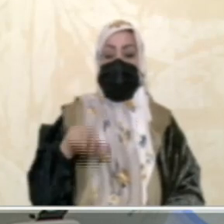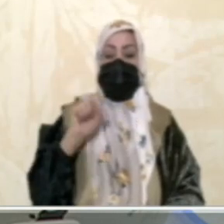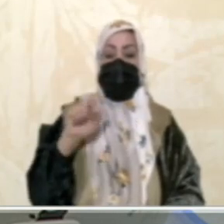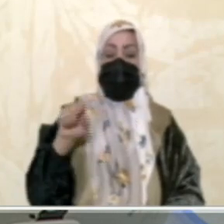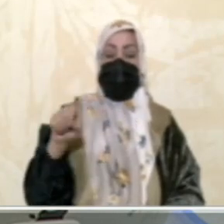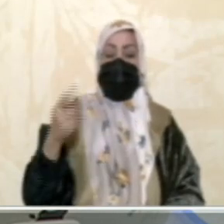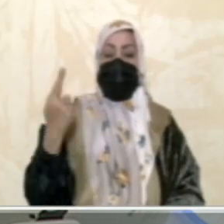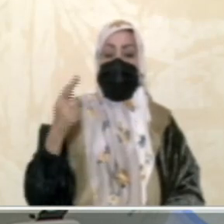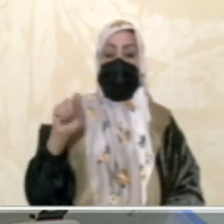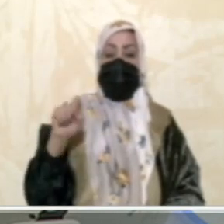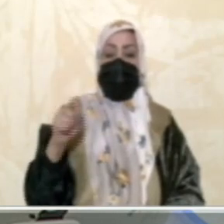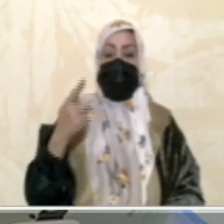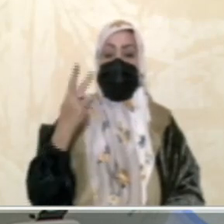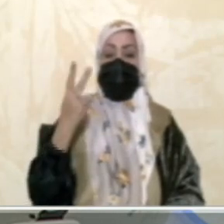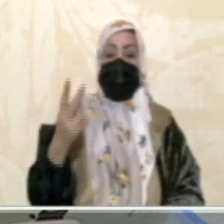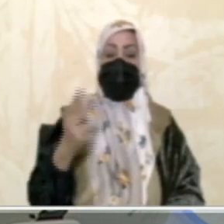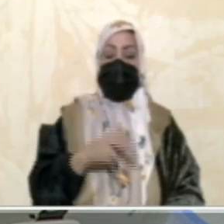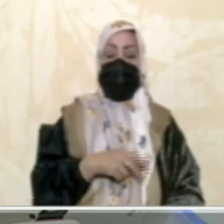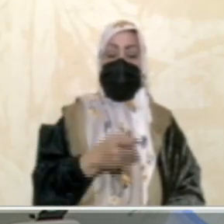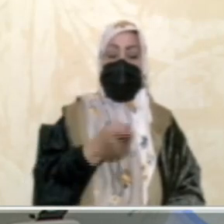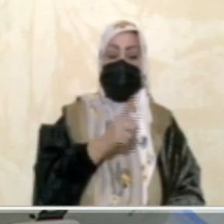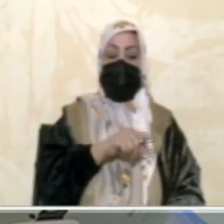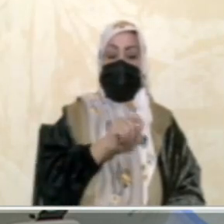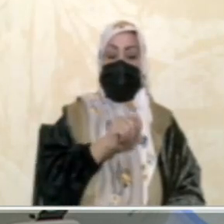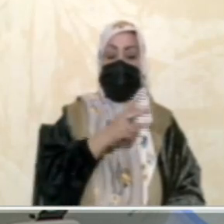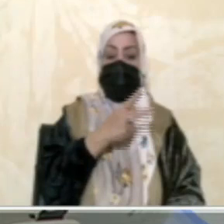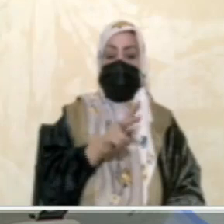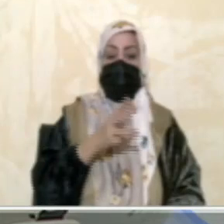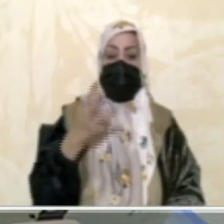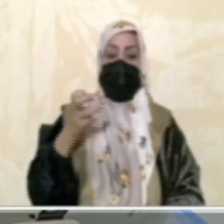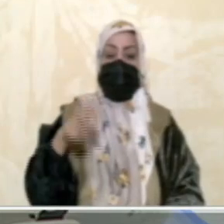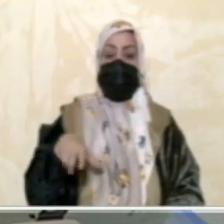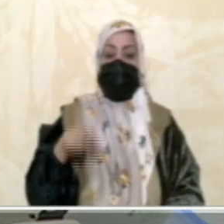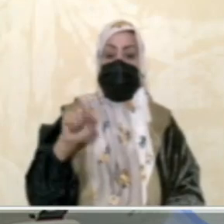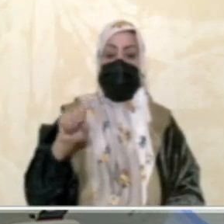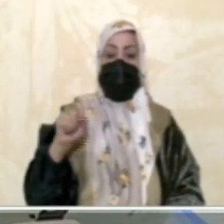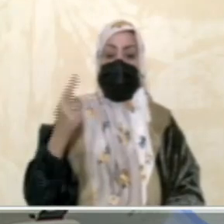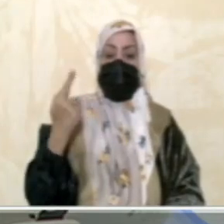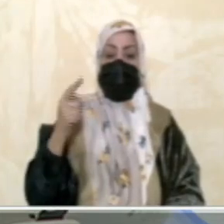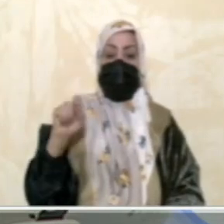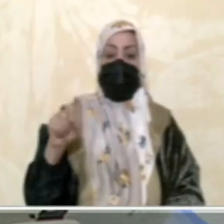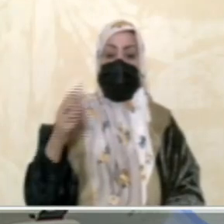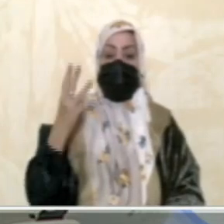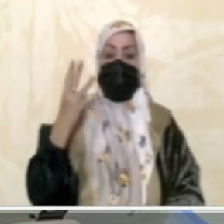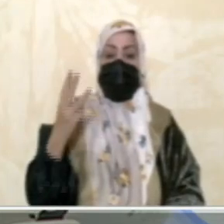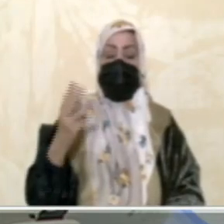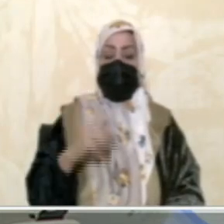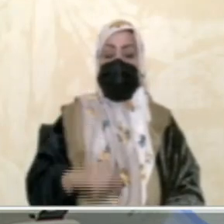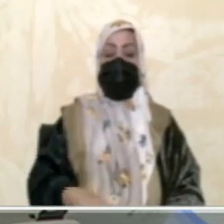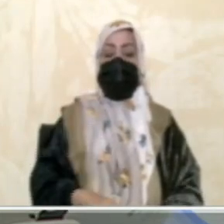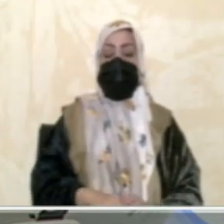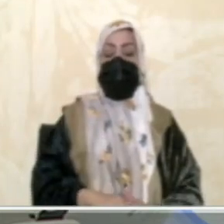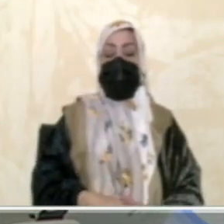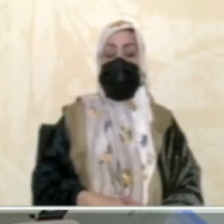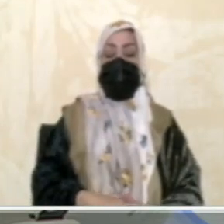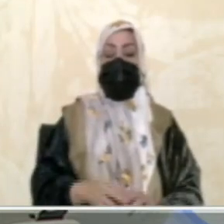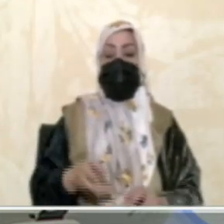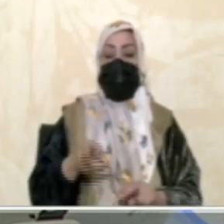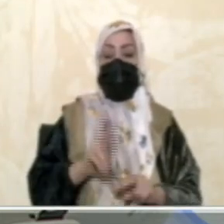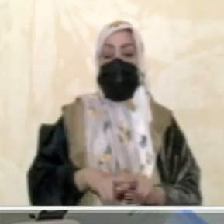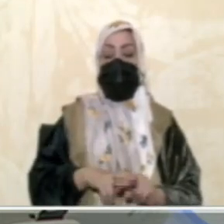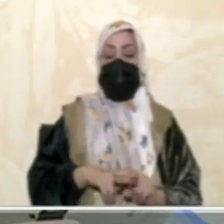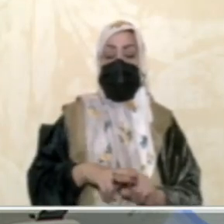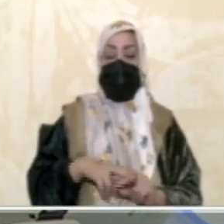021 360 واحد صفر ثلاثه كما يمكنكم ايضا متابعتنا على البث